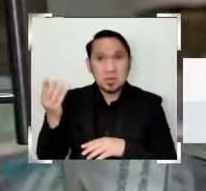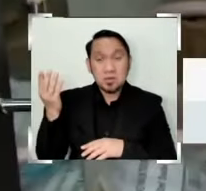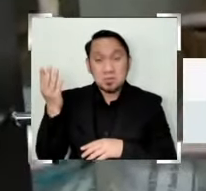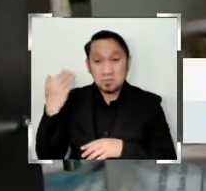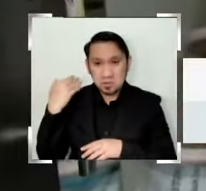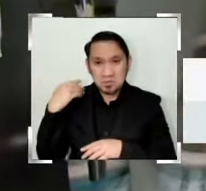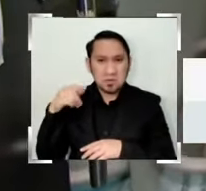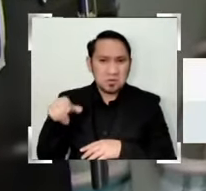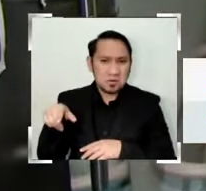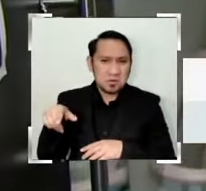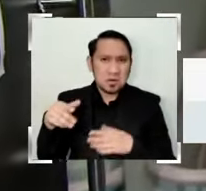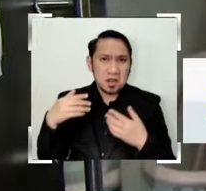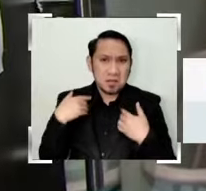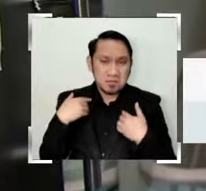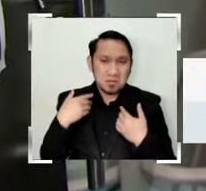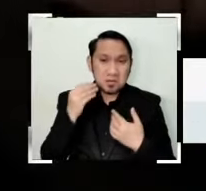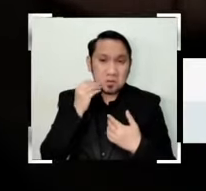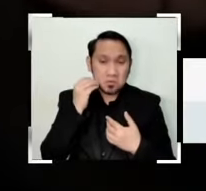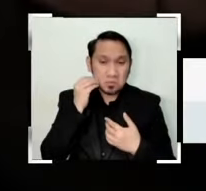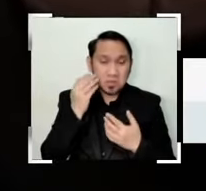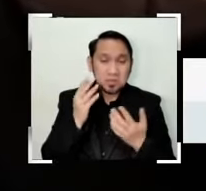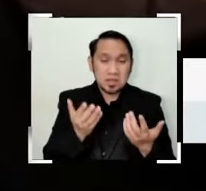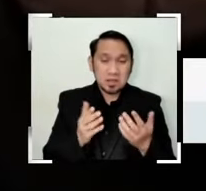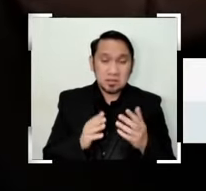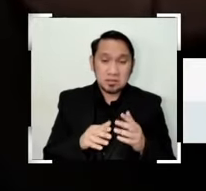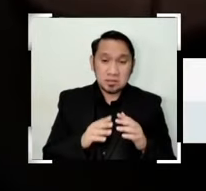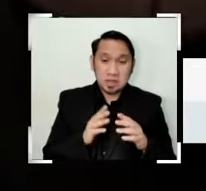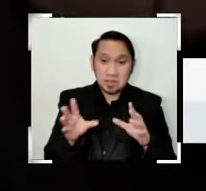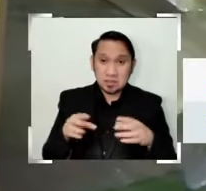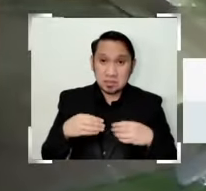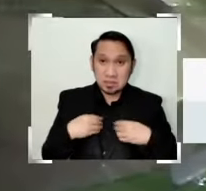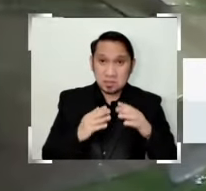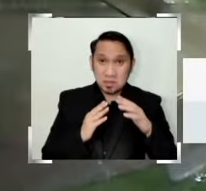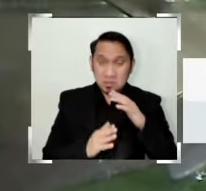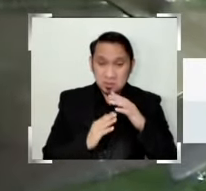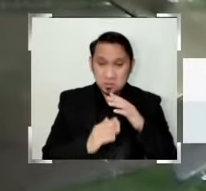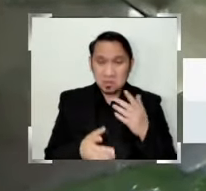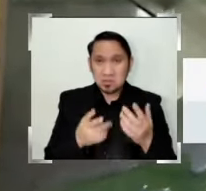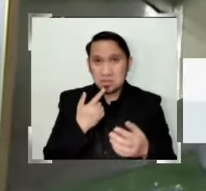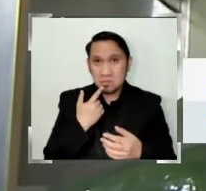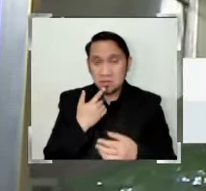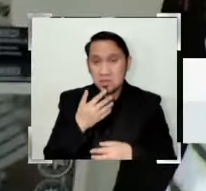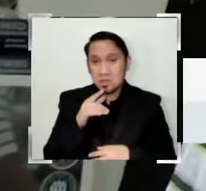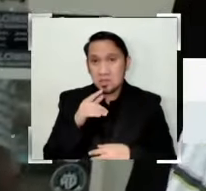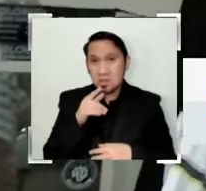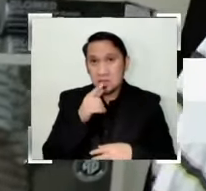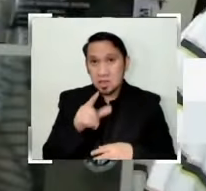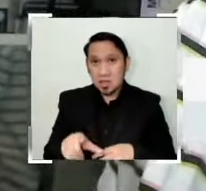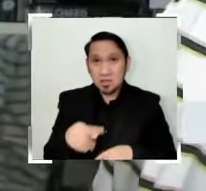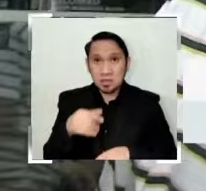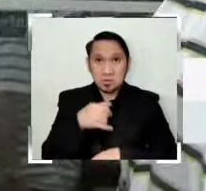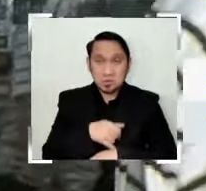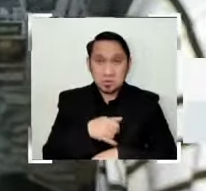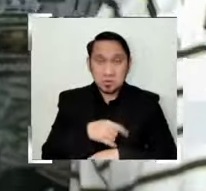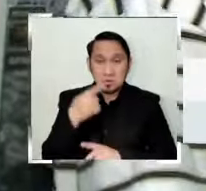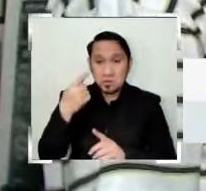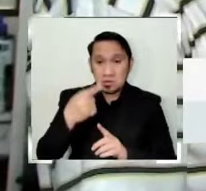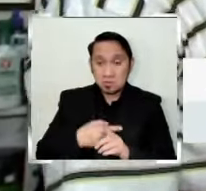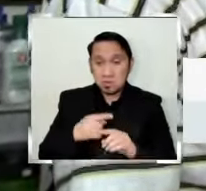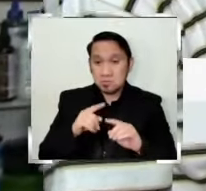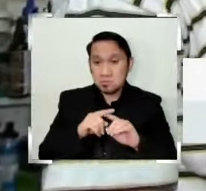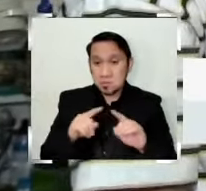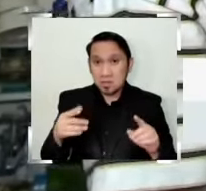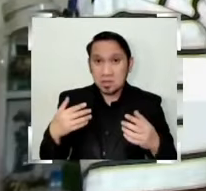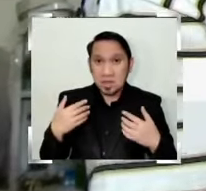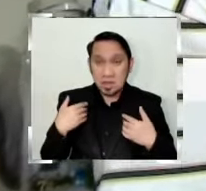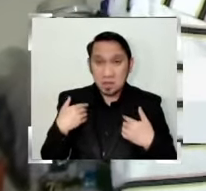ng kliyente. Maswerte na raw kung makapagtattoo siya ng 2 o 3 katao sa isang buwan. Pero ngayon daw may shop na,